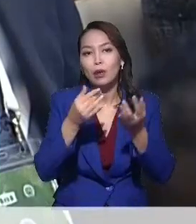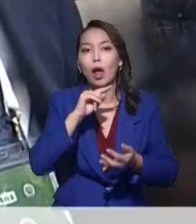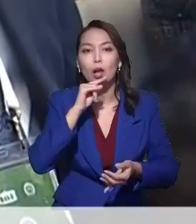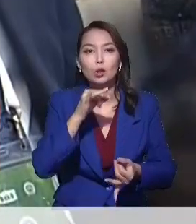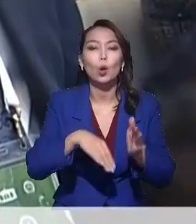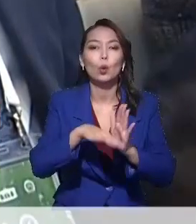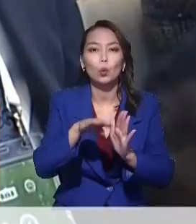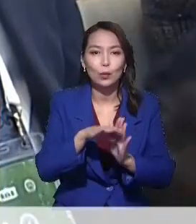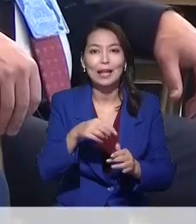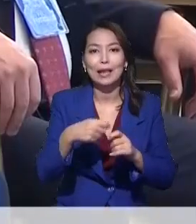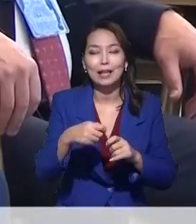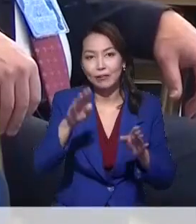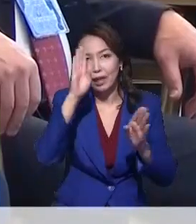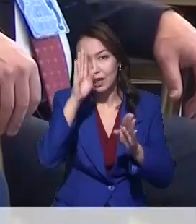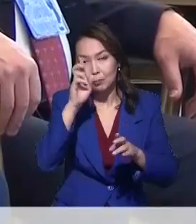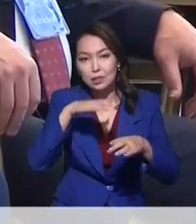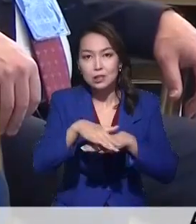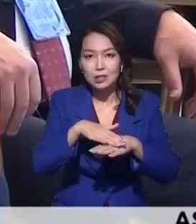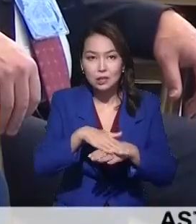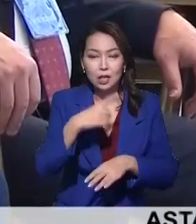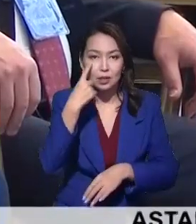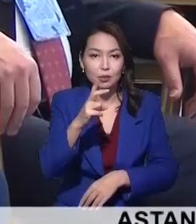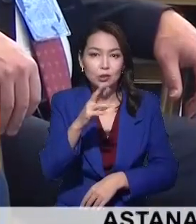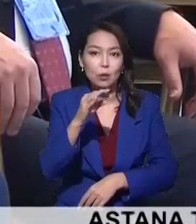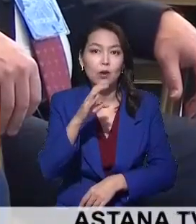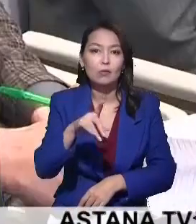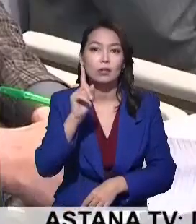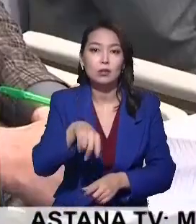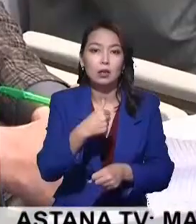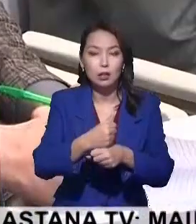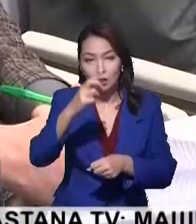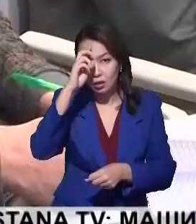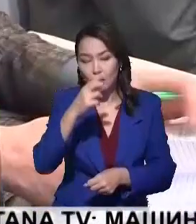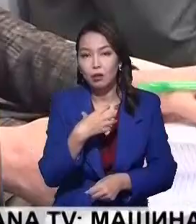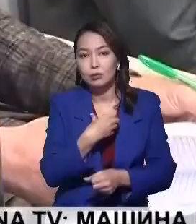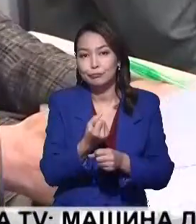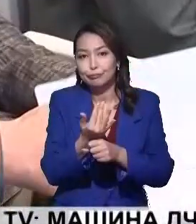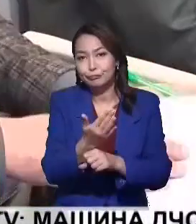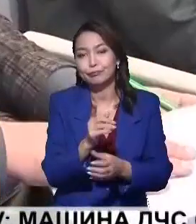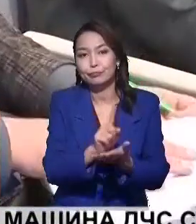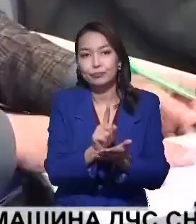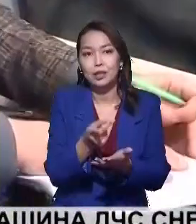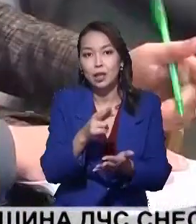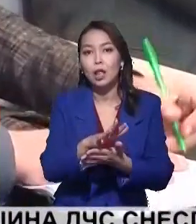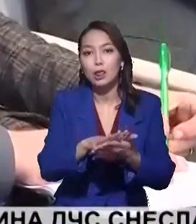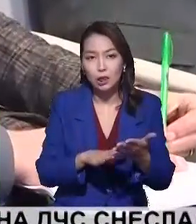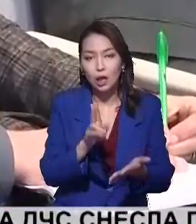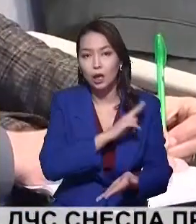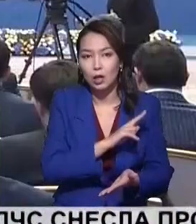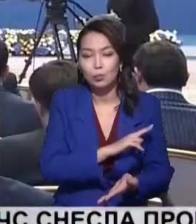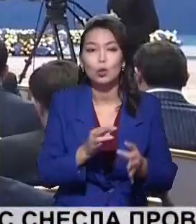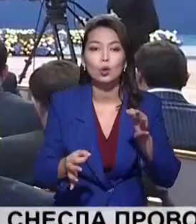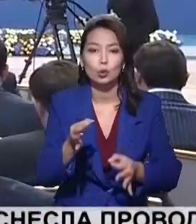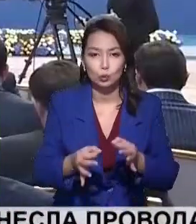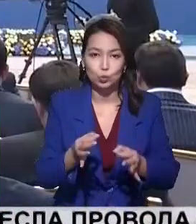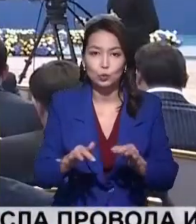и улучшению инвест-климата в стране, отметил Касым-Жомарт Токаев. Также глава государства обозначил ряд приоритетов для дальнейшего совершенствования деятельности